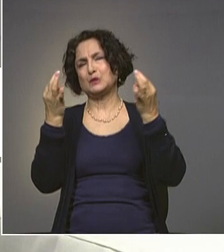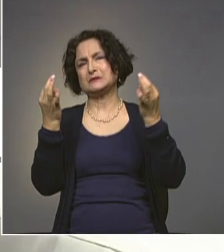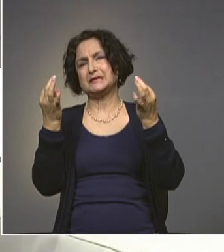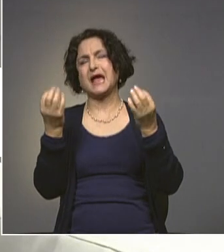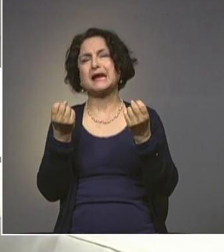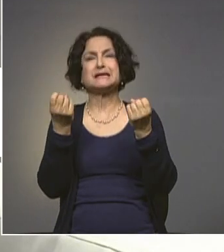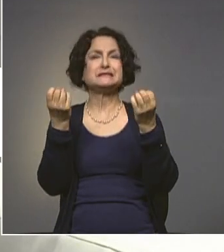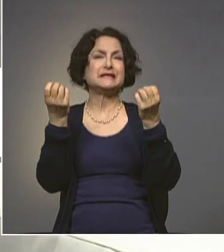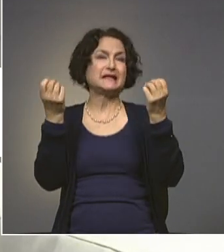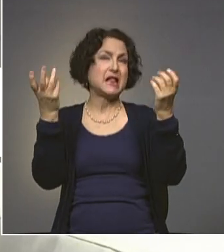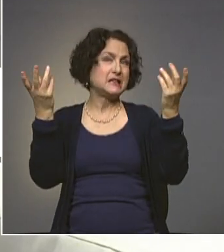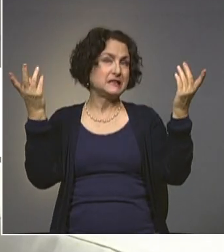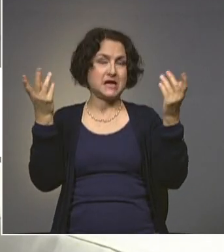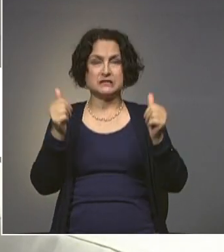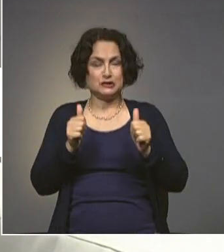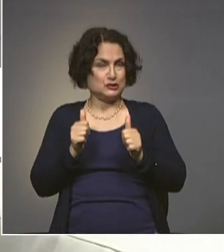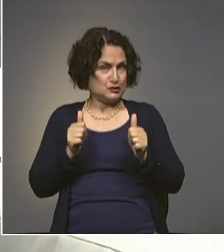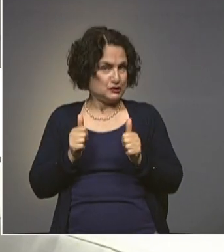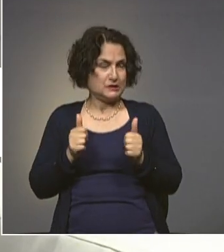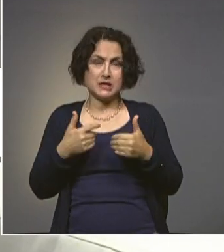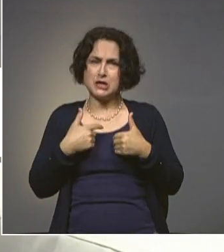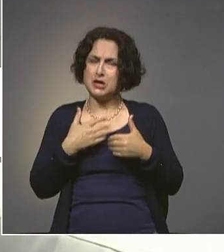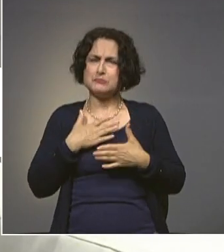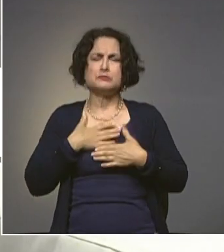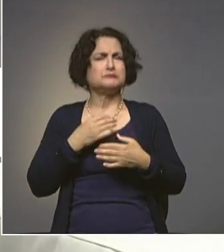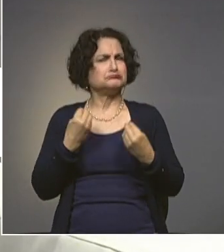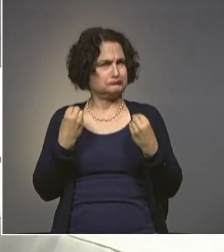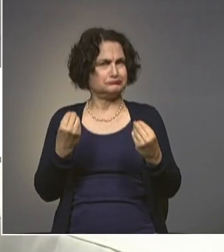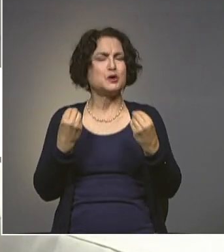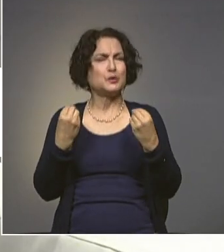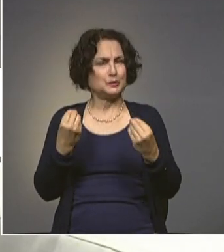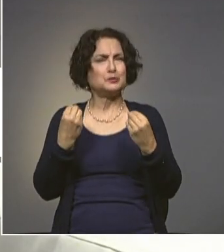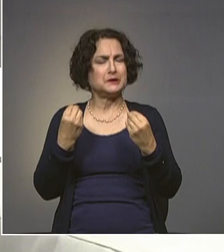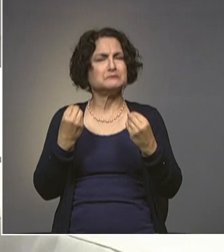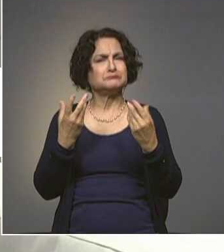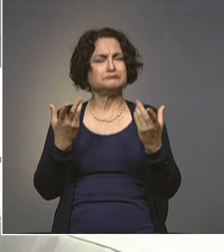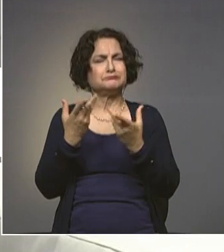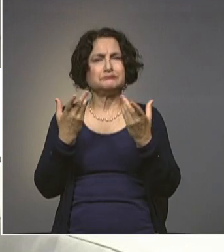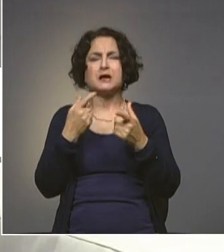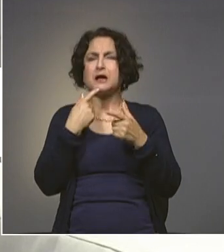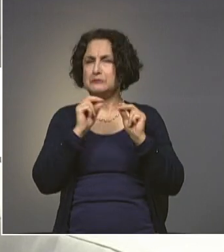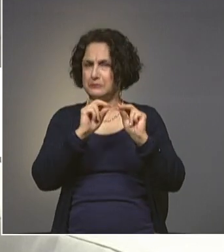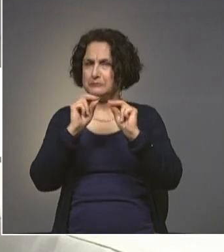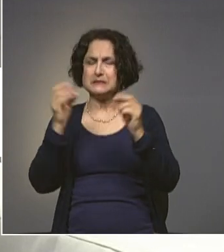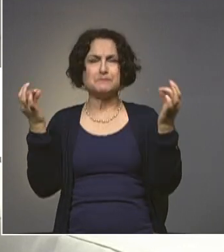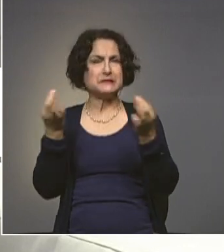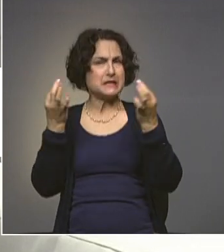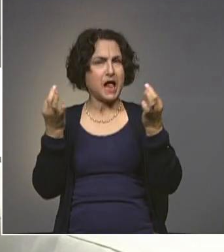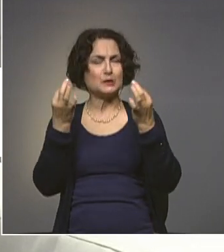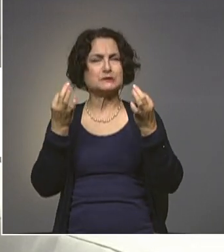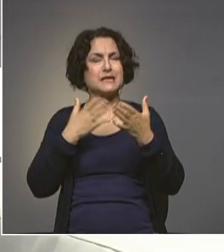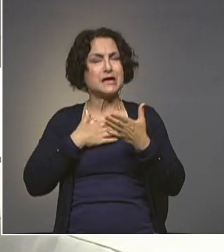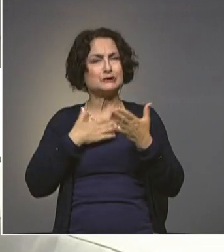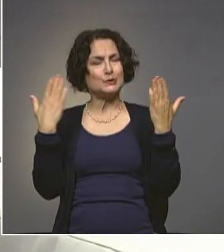защита. Ние също имаме много силни страни в нашите учебни програми. И това, което мога да кажа е, че от миналата година в нашите учебни